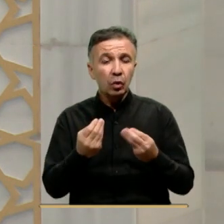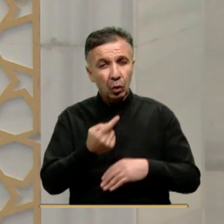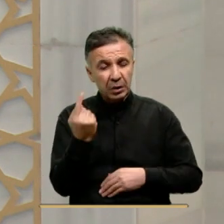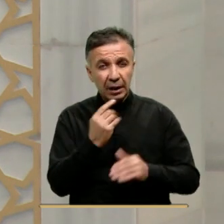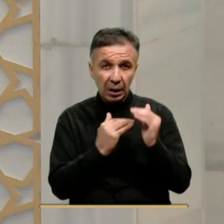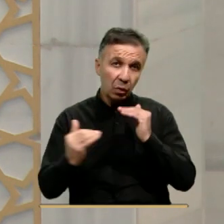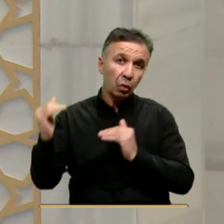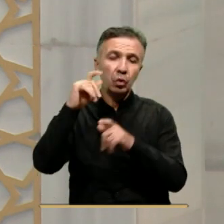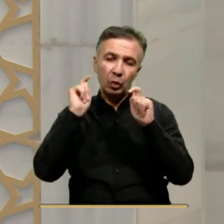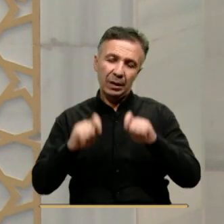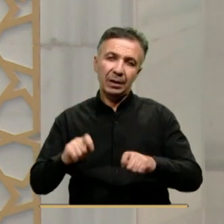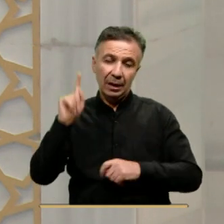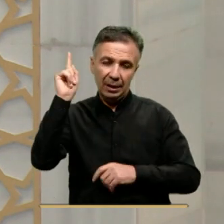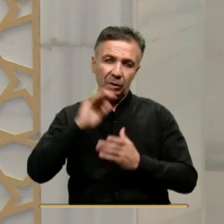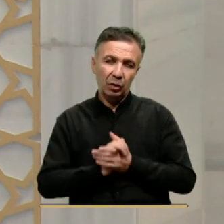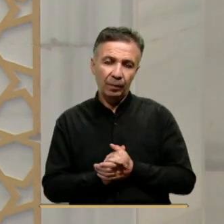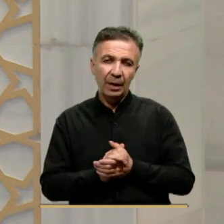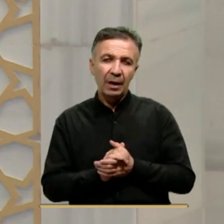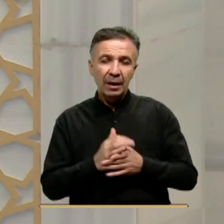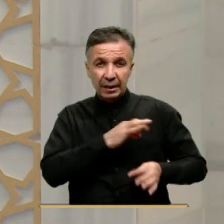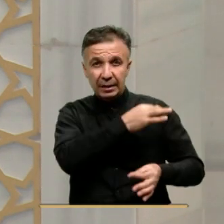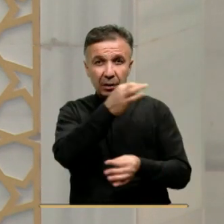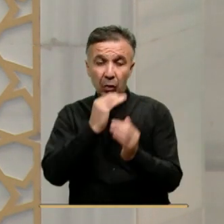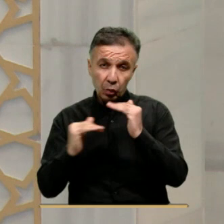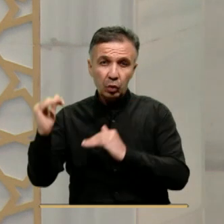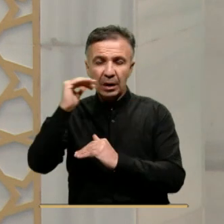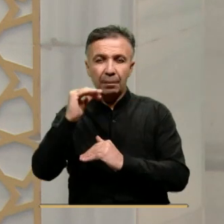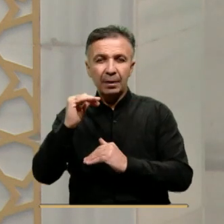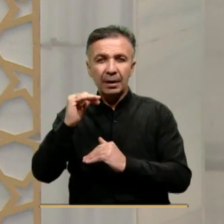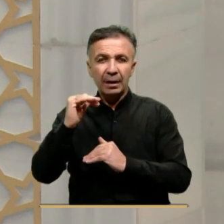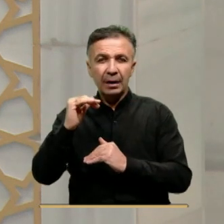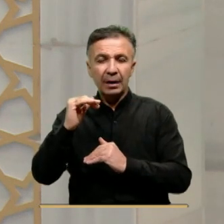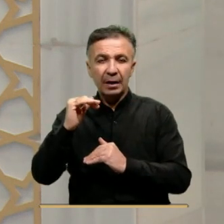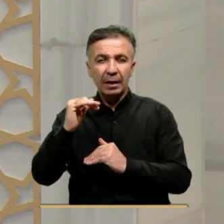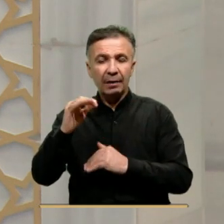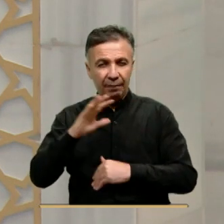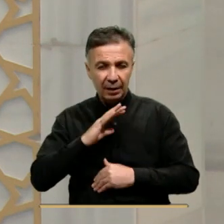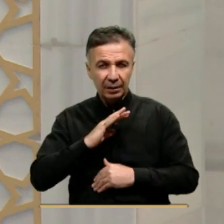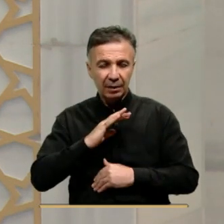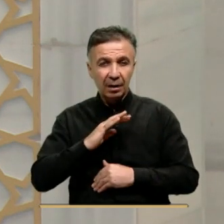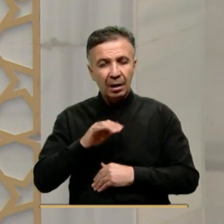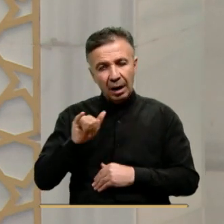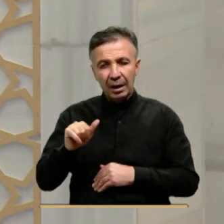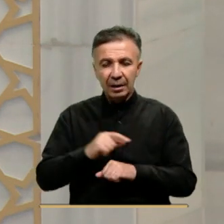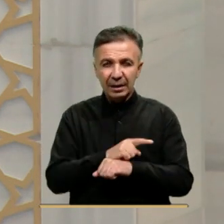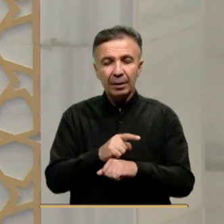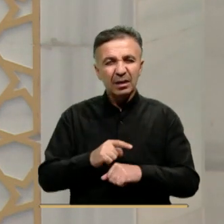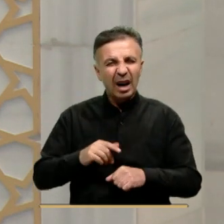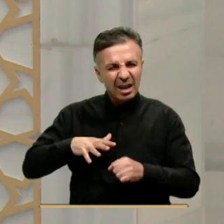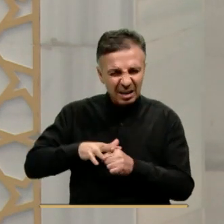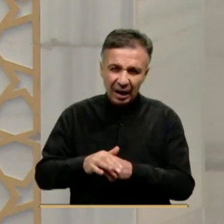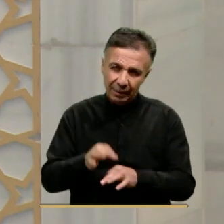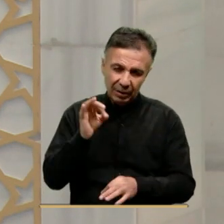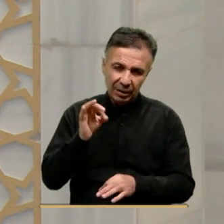kıldık İnsanoğlu üstün bir varlıktır ama bununla beraber aynı zamanda zalimdir İnsanoğlu